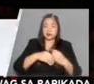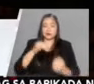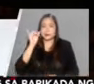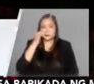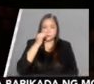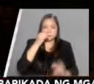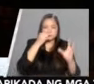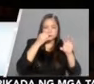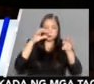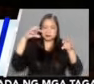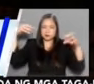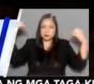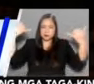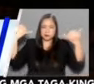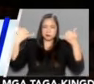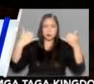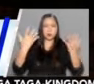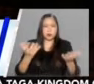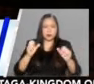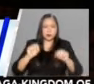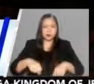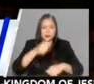nilang taguan. And